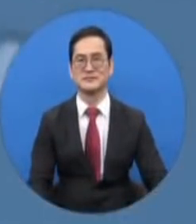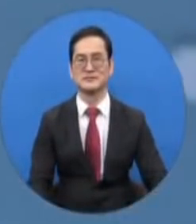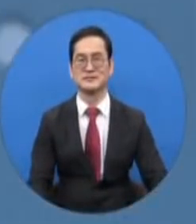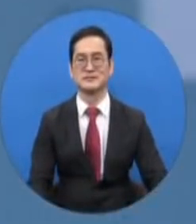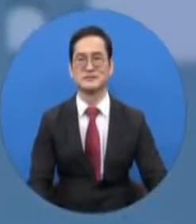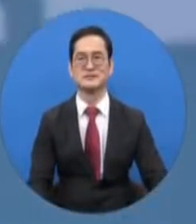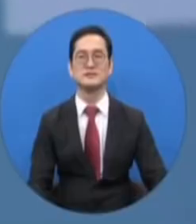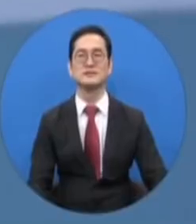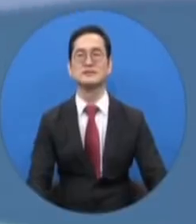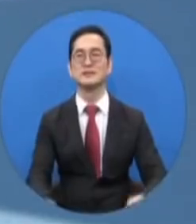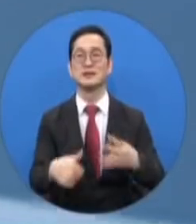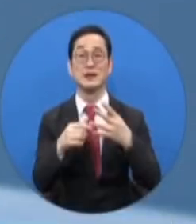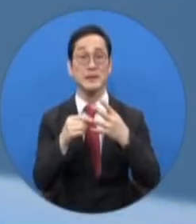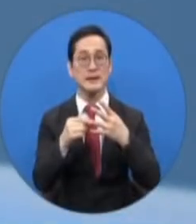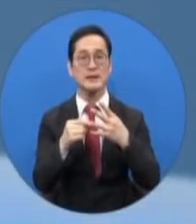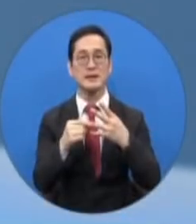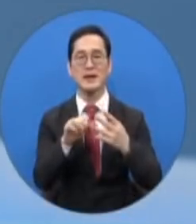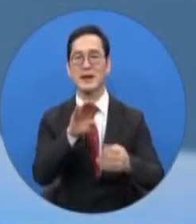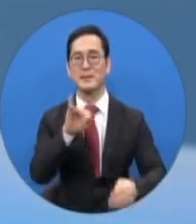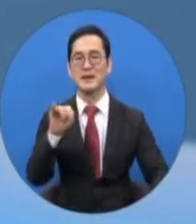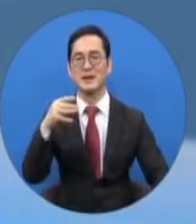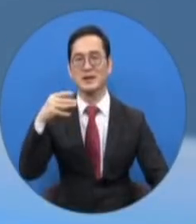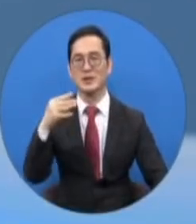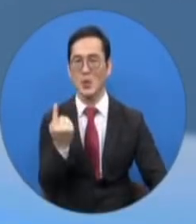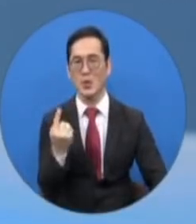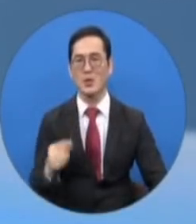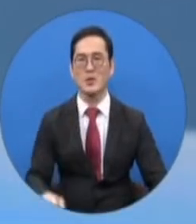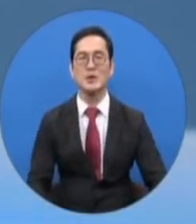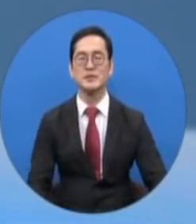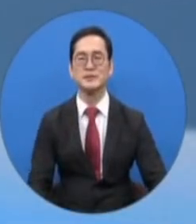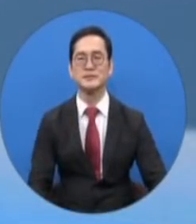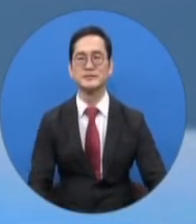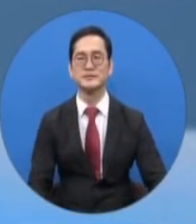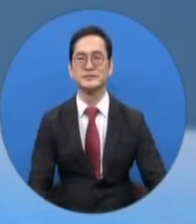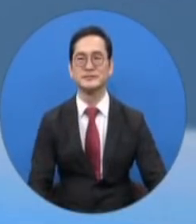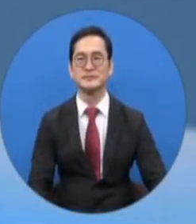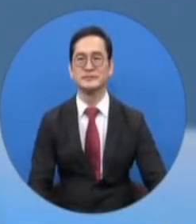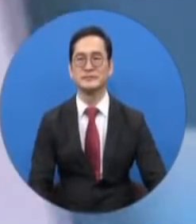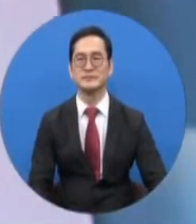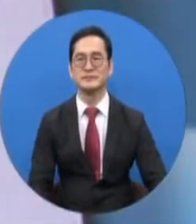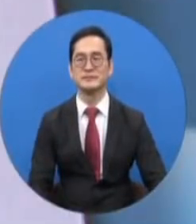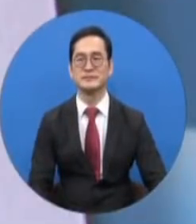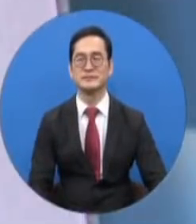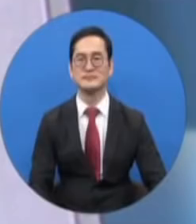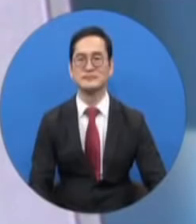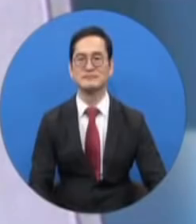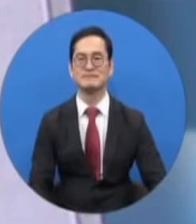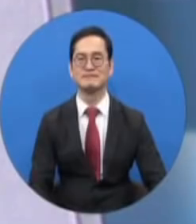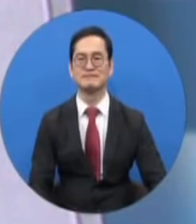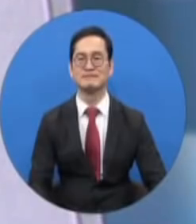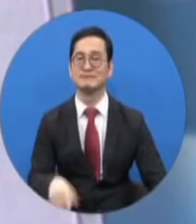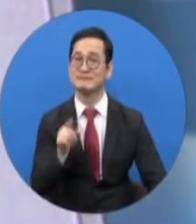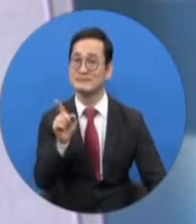바로 이겁니다. 비토. 한겨레 신문 6면입니다. 비토.